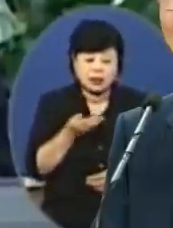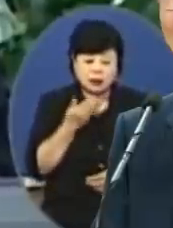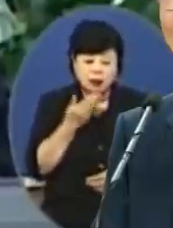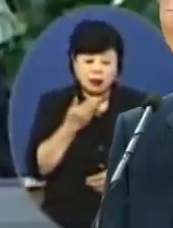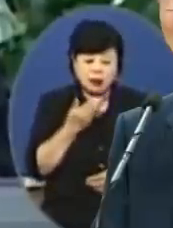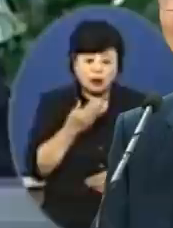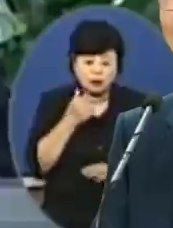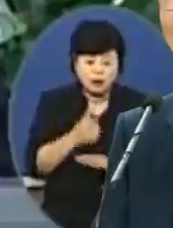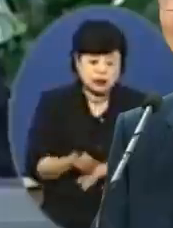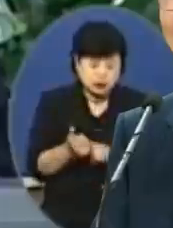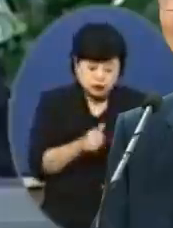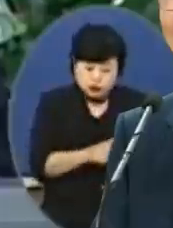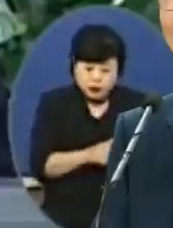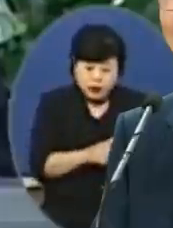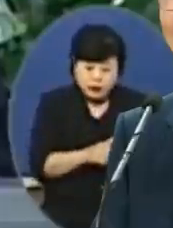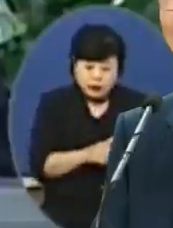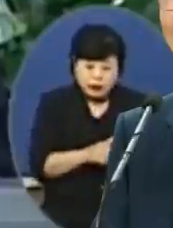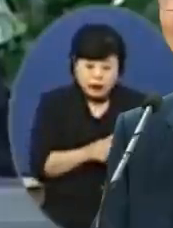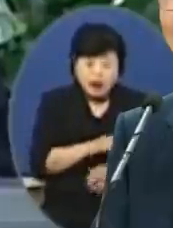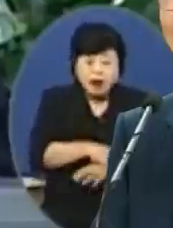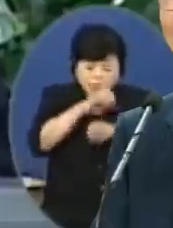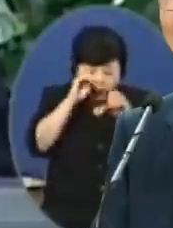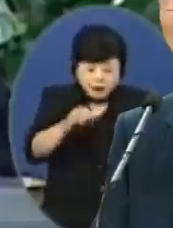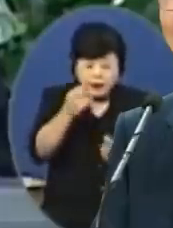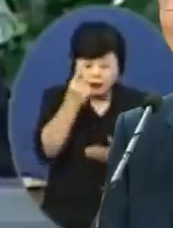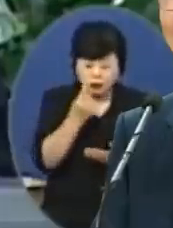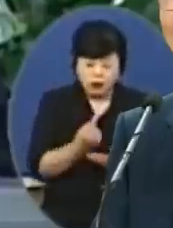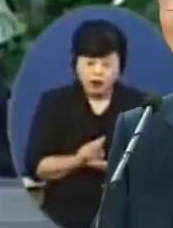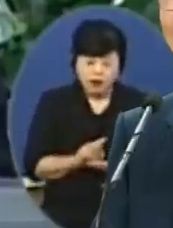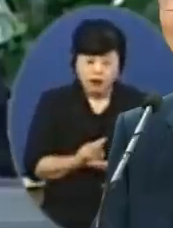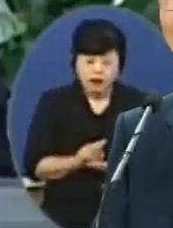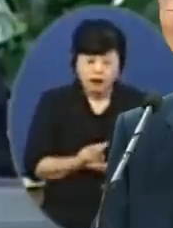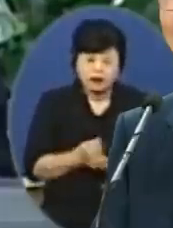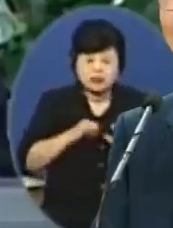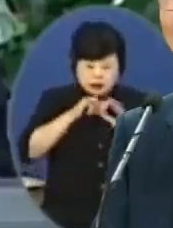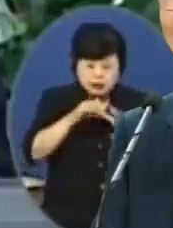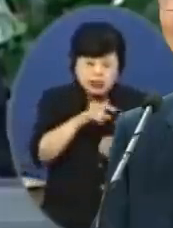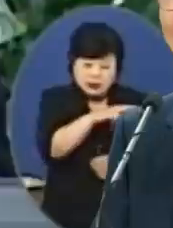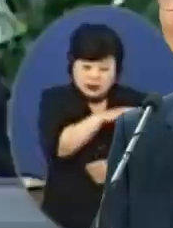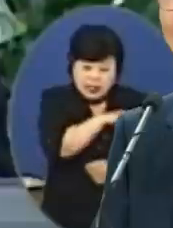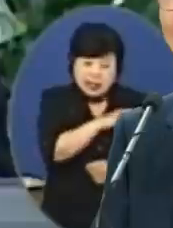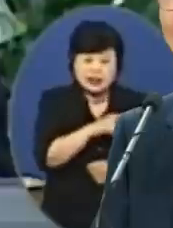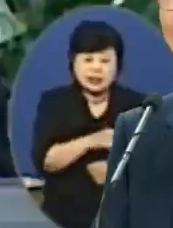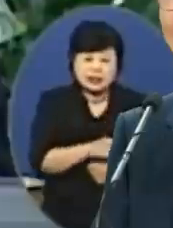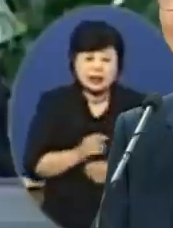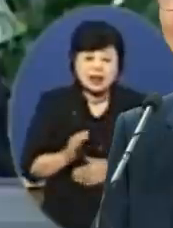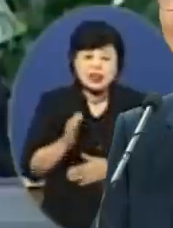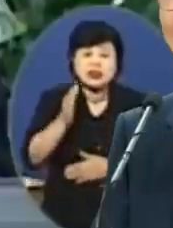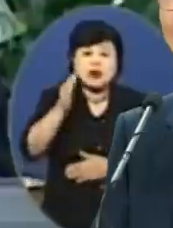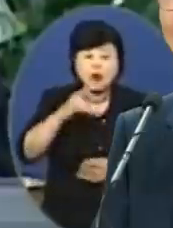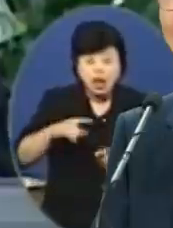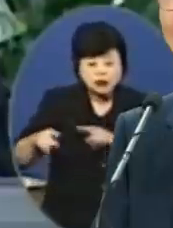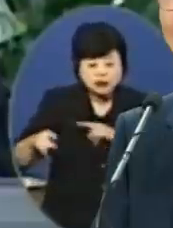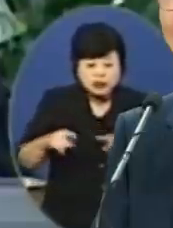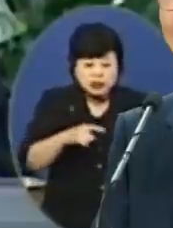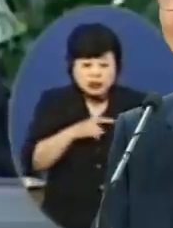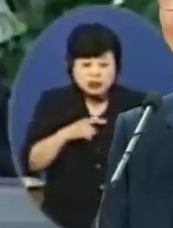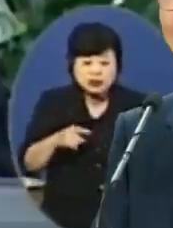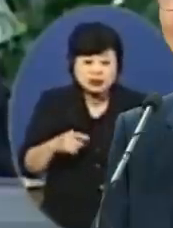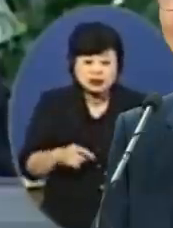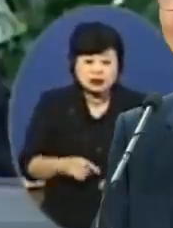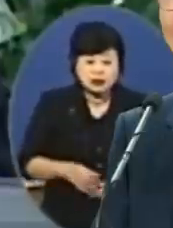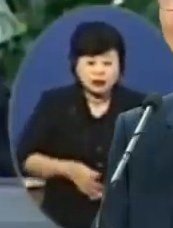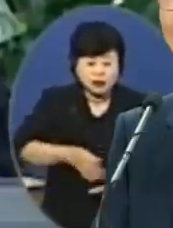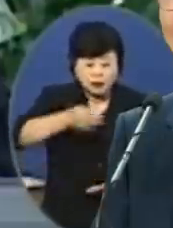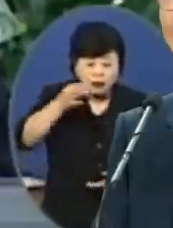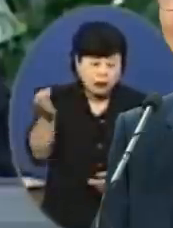되면 점점 더 헛된 것이 다가오는 것입니다. 이 세계에서 가장 영화를 많이 누리고 재물도